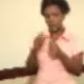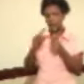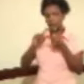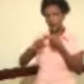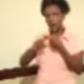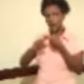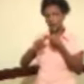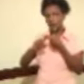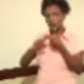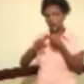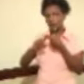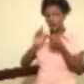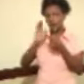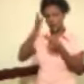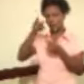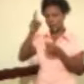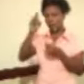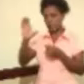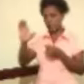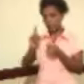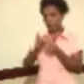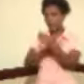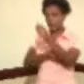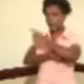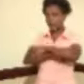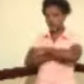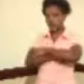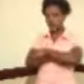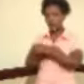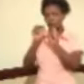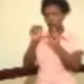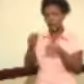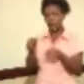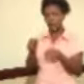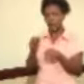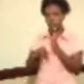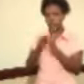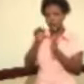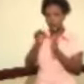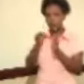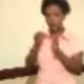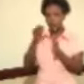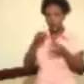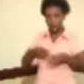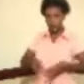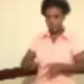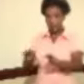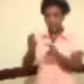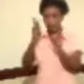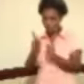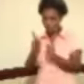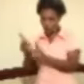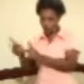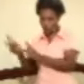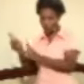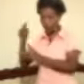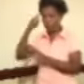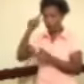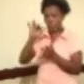que, après les 100 premiers jours, ils continuent. Et qu'on ait moyen pour continuer, ou qu'on planification pour